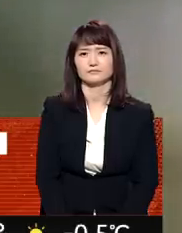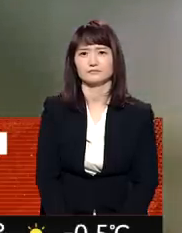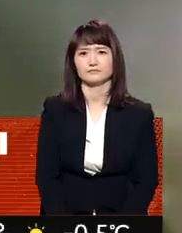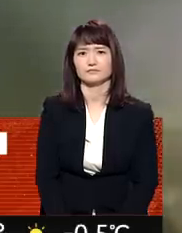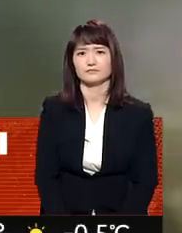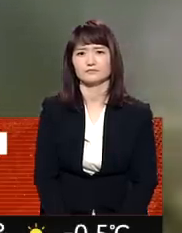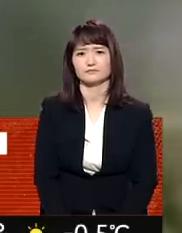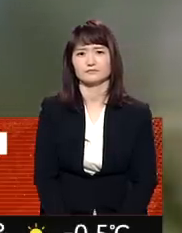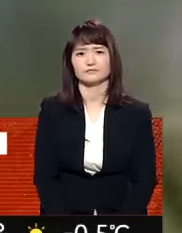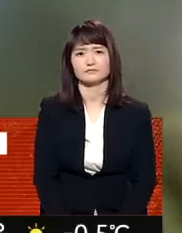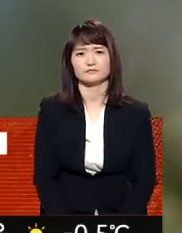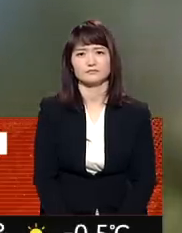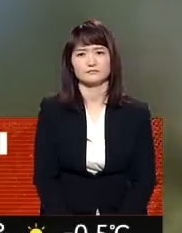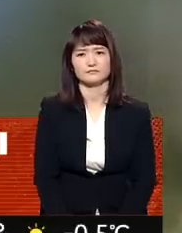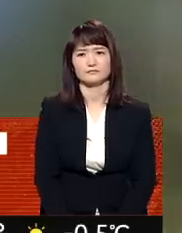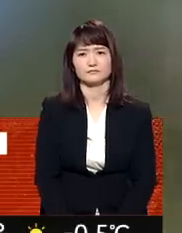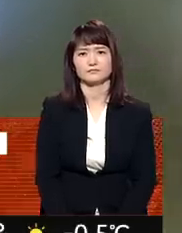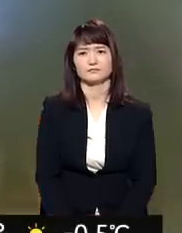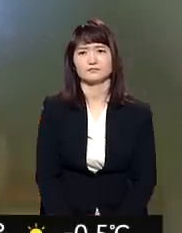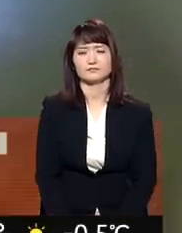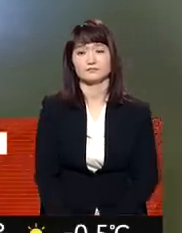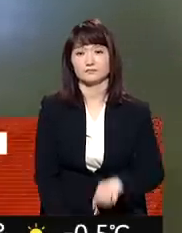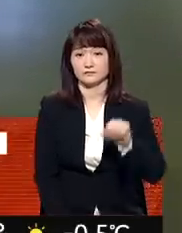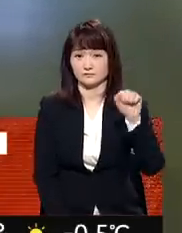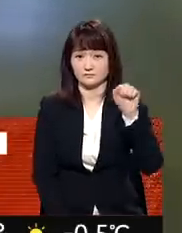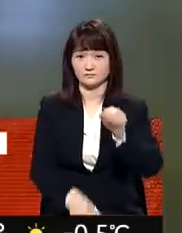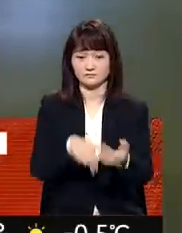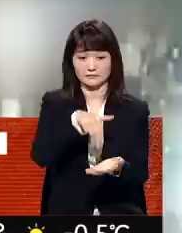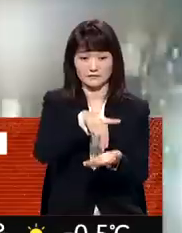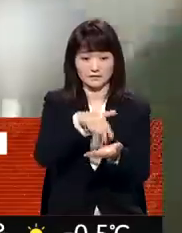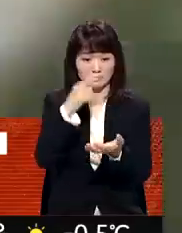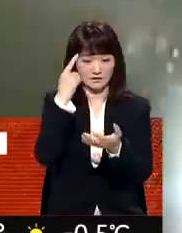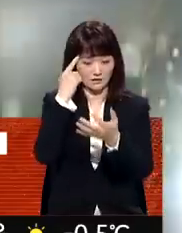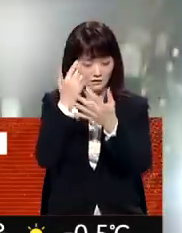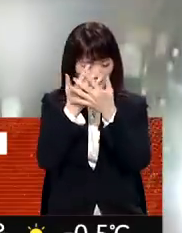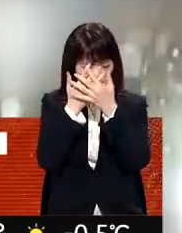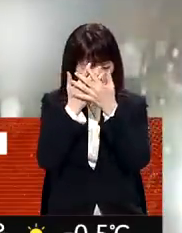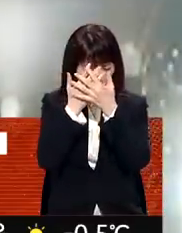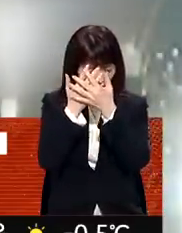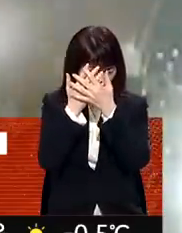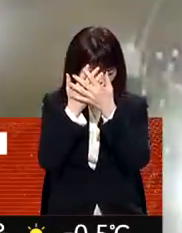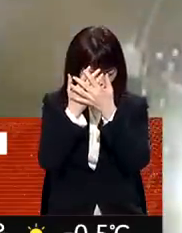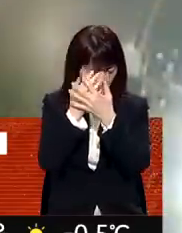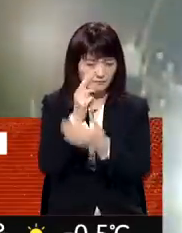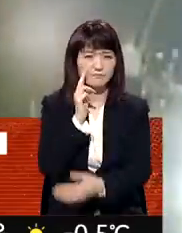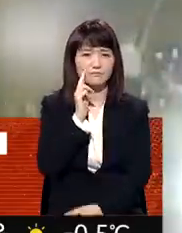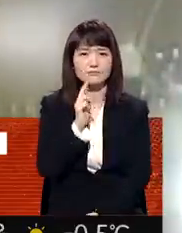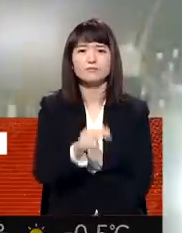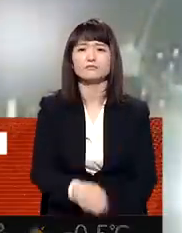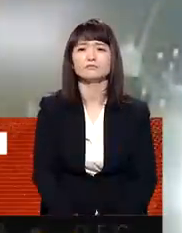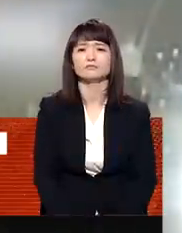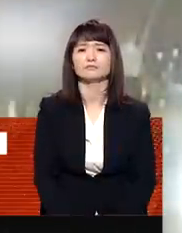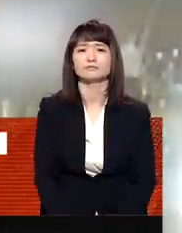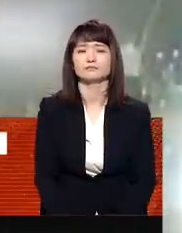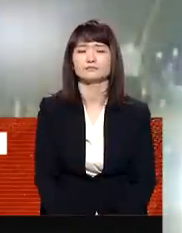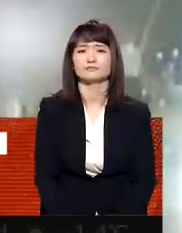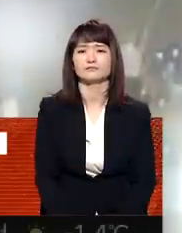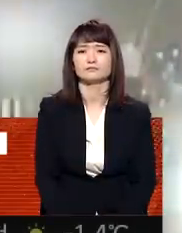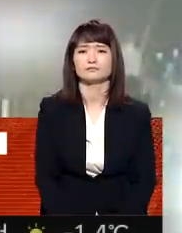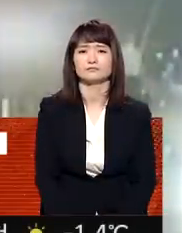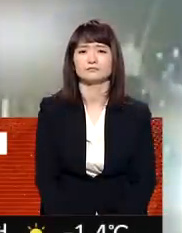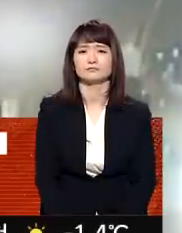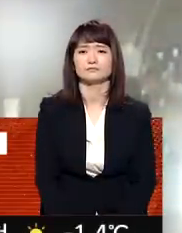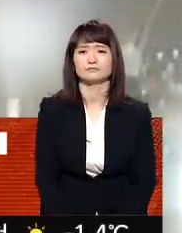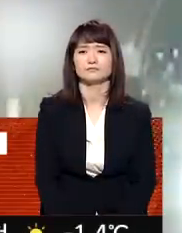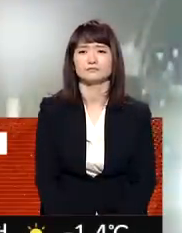의식이 와 이게 뭐 운전자 입장에서는 엄청난 트라우마에 빠질 수밖에 없는 상황이죠 운전자분 이런 이야기를